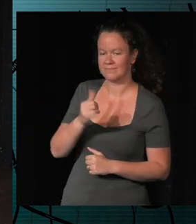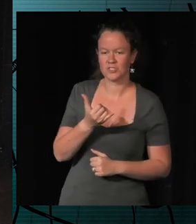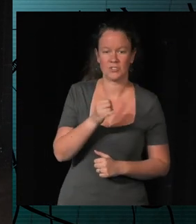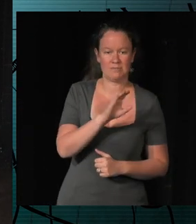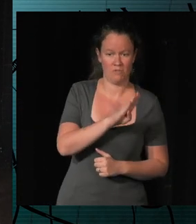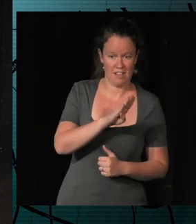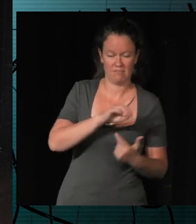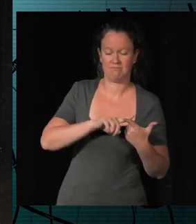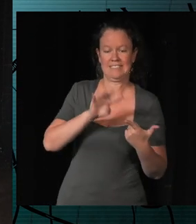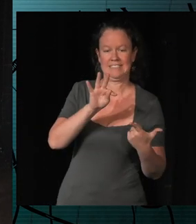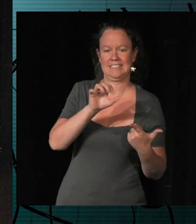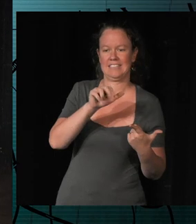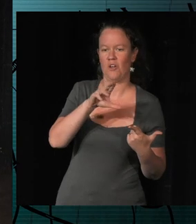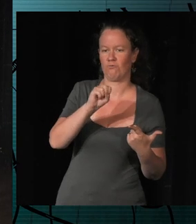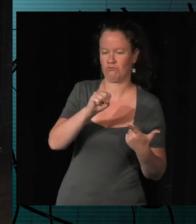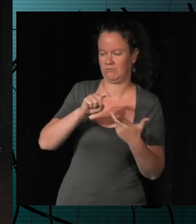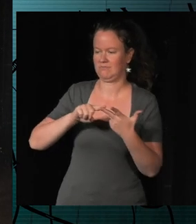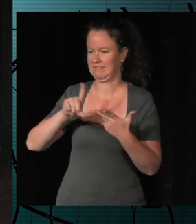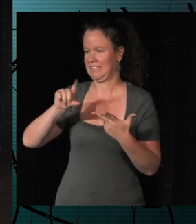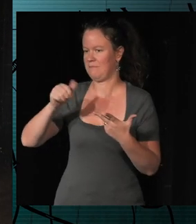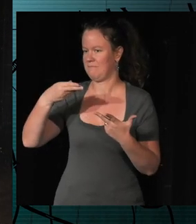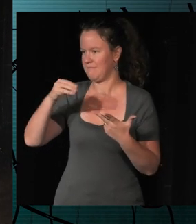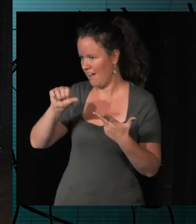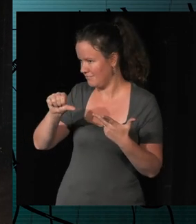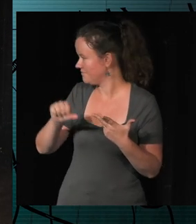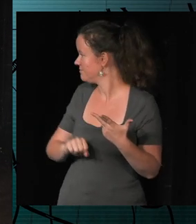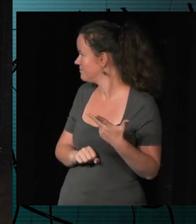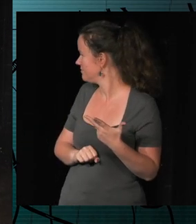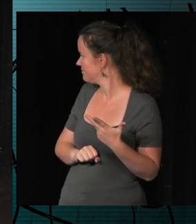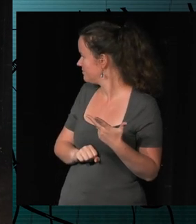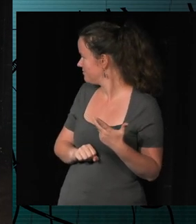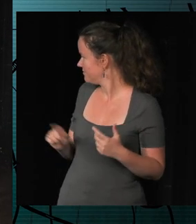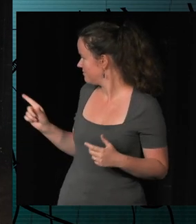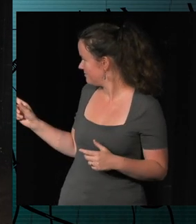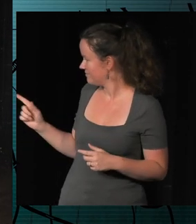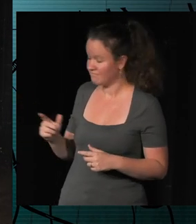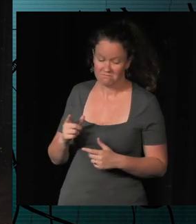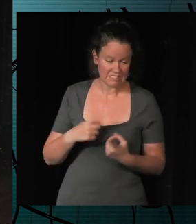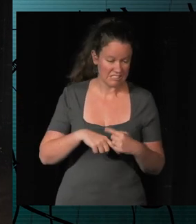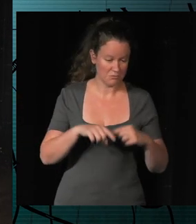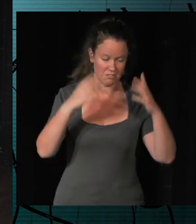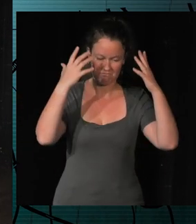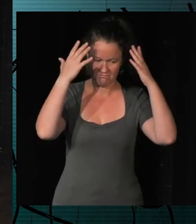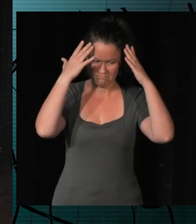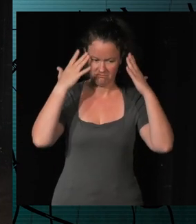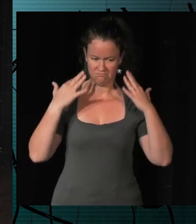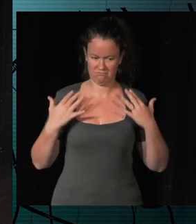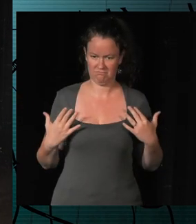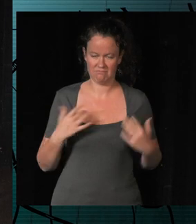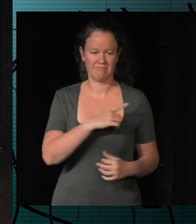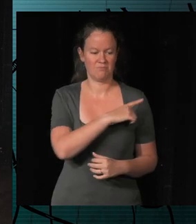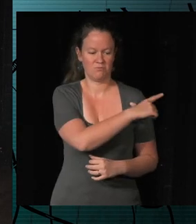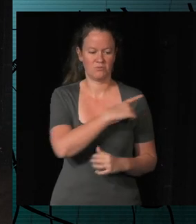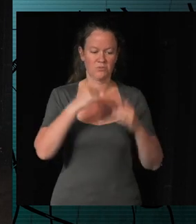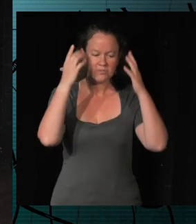Meraki et Damien méchéri alors Judit et Taous on se connaît bien parce qu'on collabore pas mal sur des truc sur avec